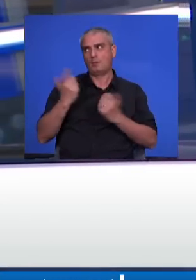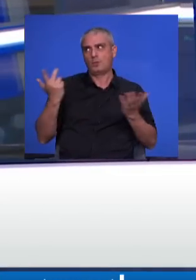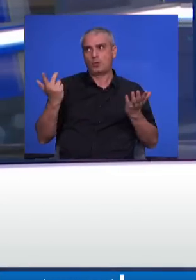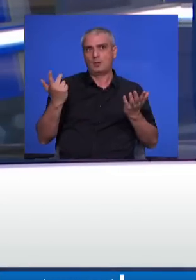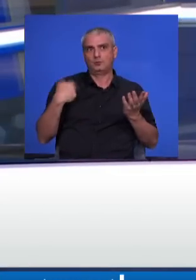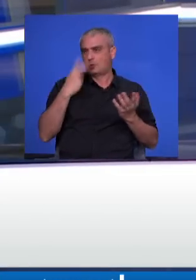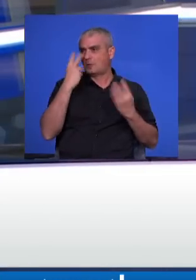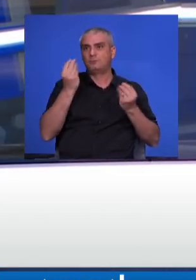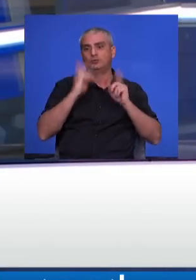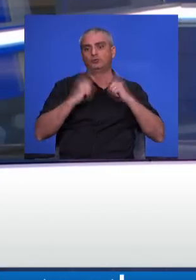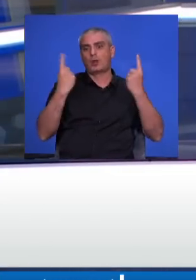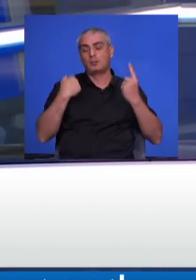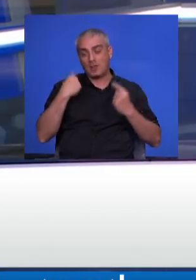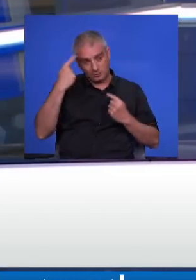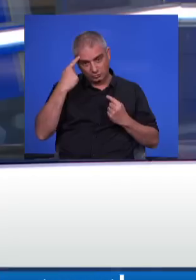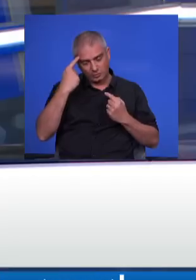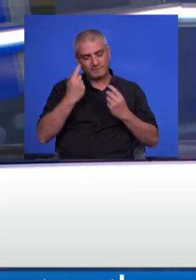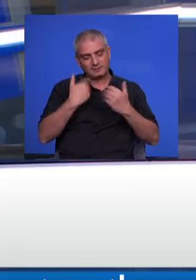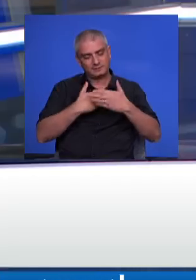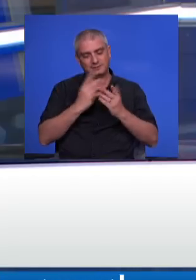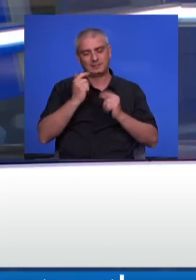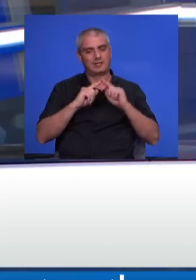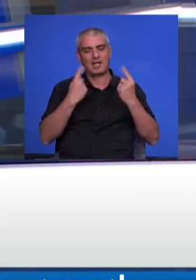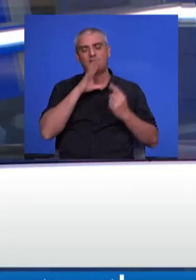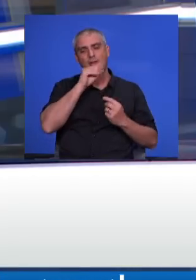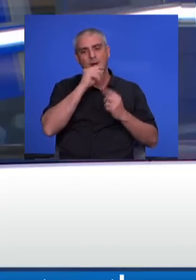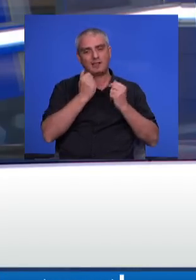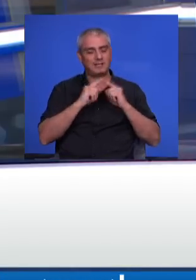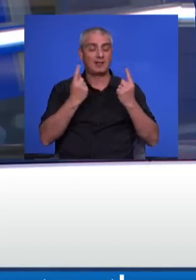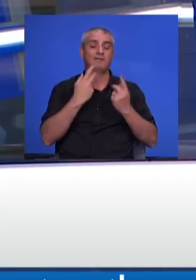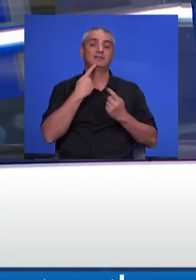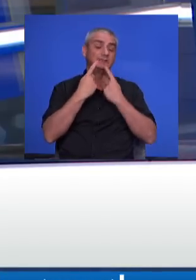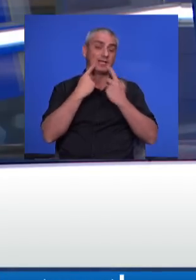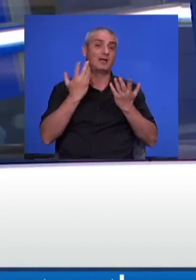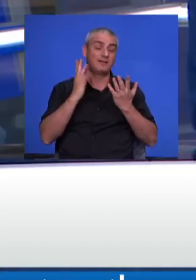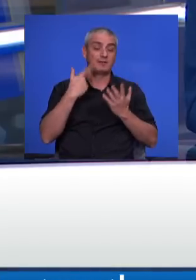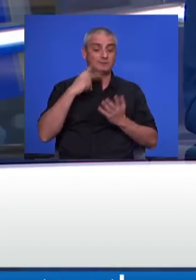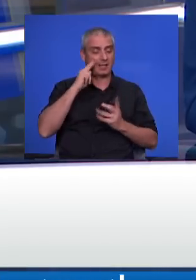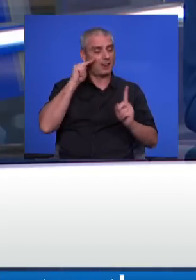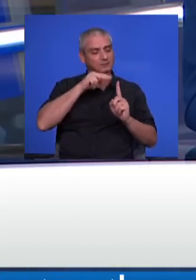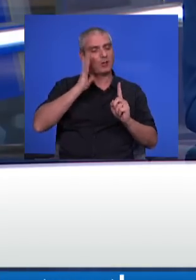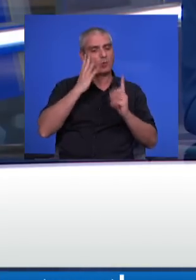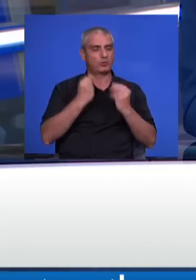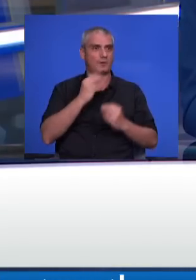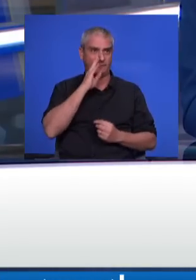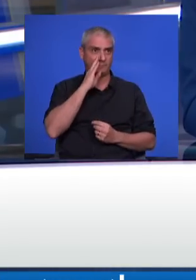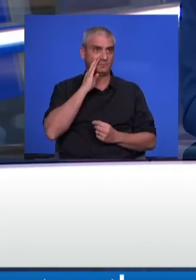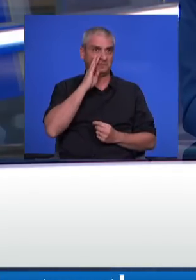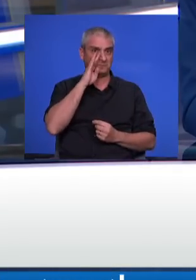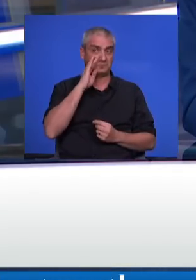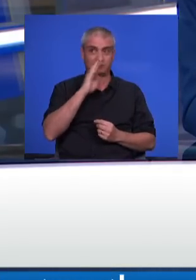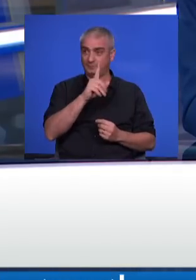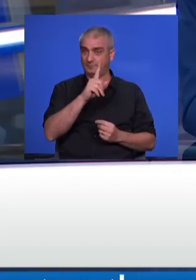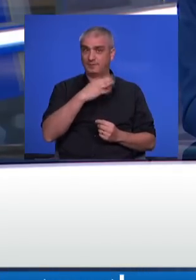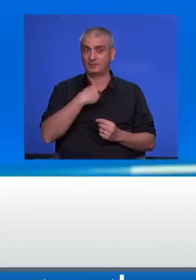נראה משהו שהוא מאוד שונה. אני בטוחה שהאריזה תהיה אחרת, והמלל יהיה אחר, והשיח יהיה אחר, ונצטרך להסתכל טוב טוב גם. ועוד דבר, מיכאל, רק אני